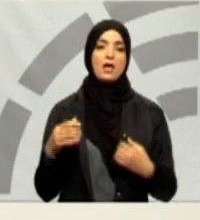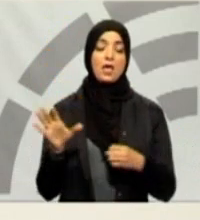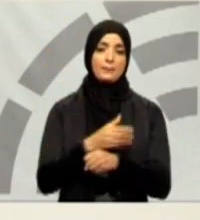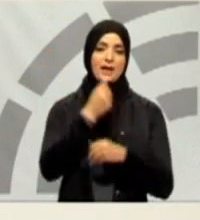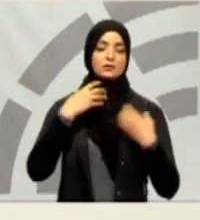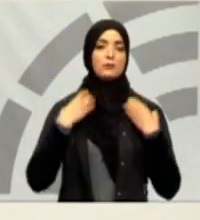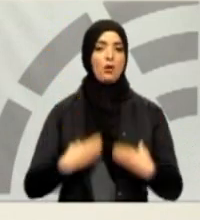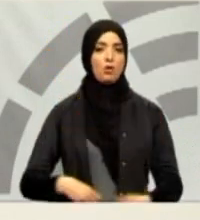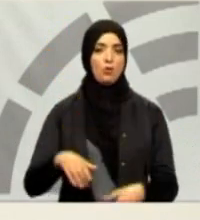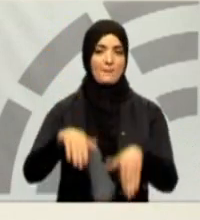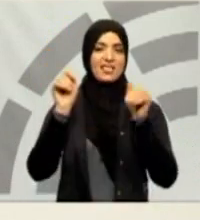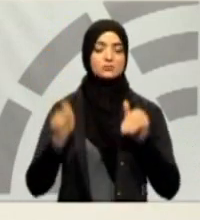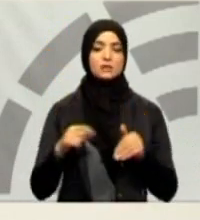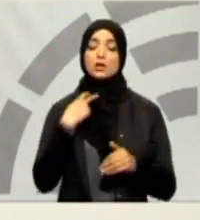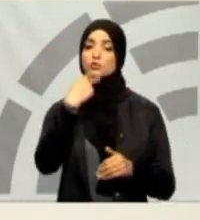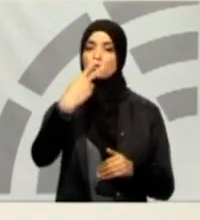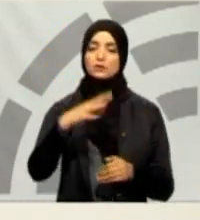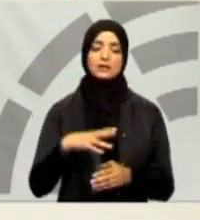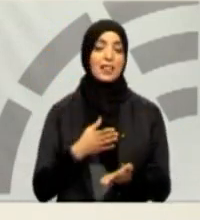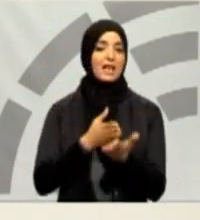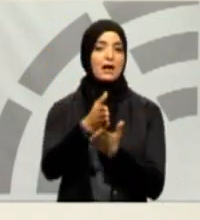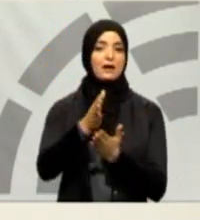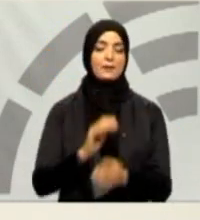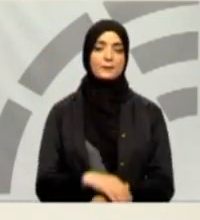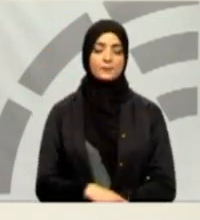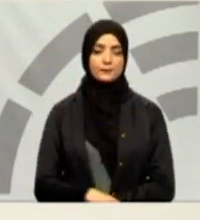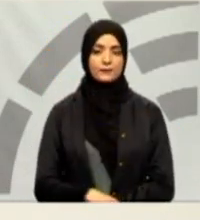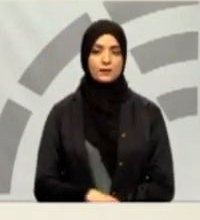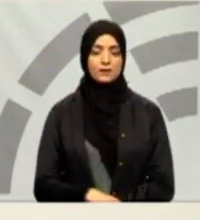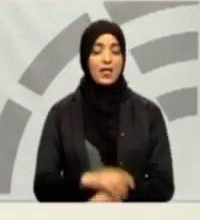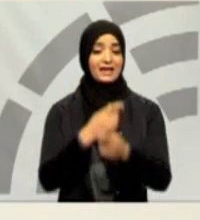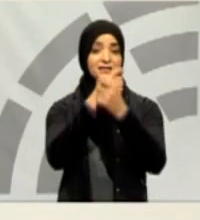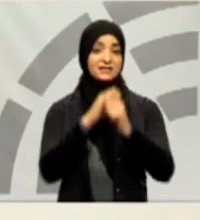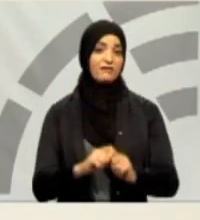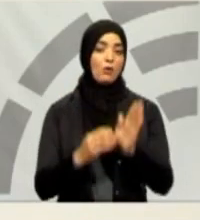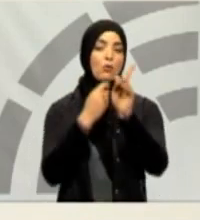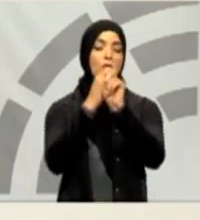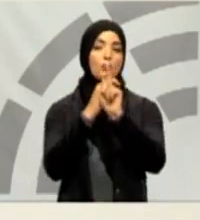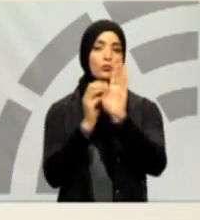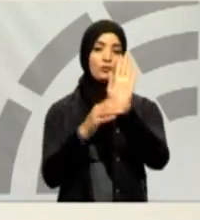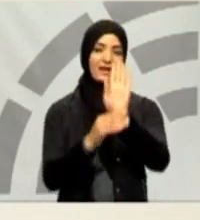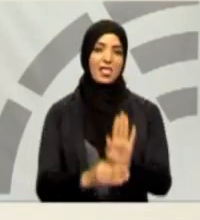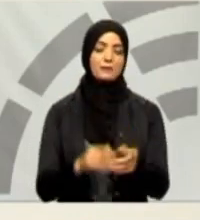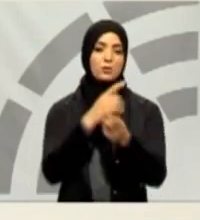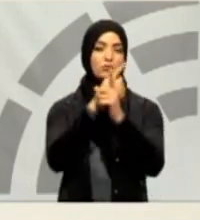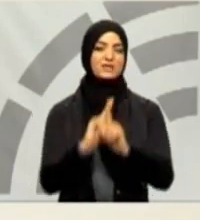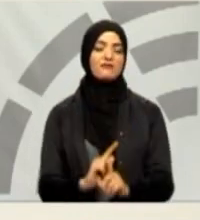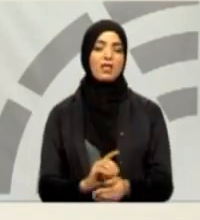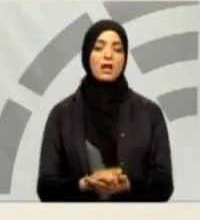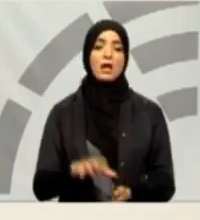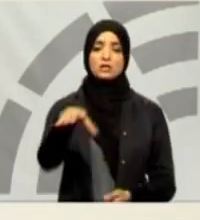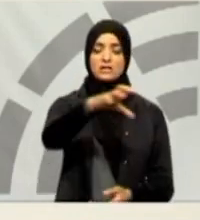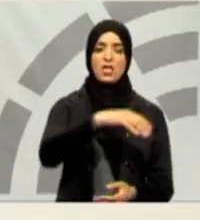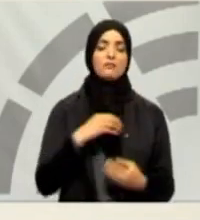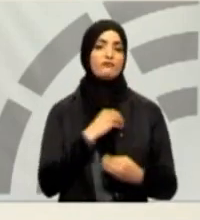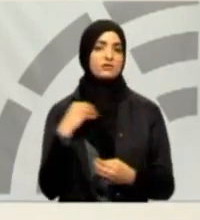النواب باش نكون صوتكم الصادق والوفي الذي سيدافع على حق جهتنا في الصحه والنقل والتربيه